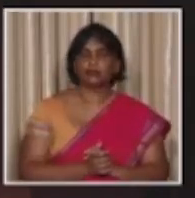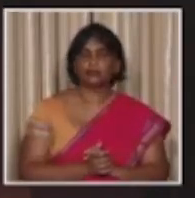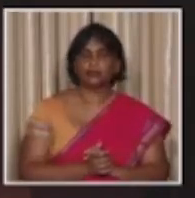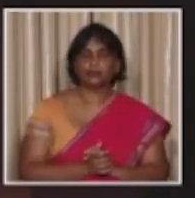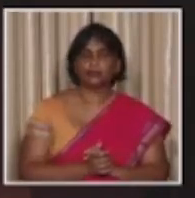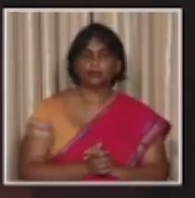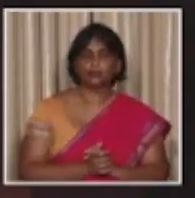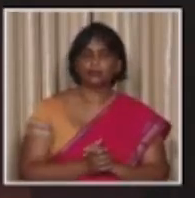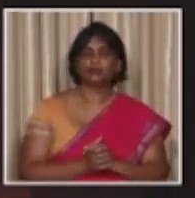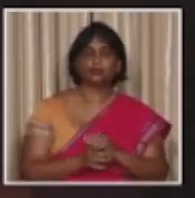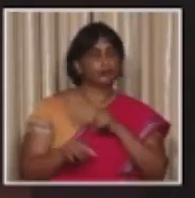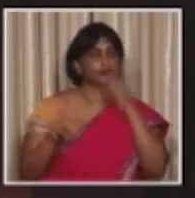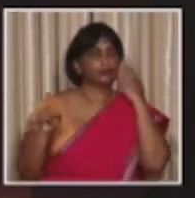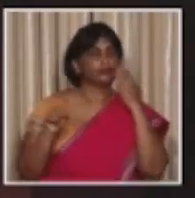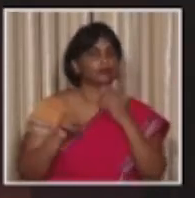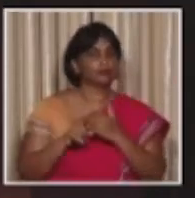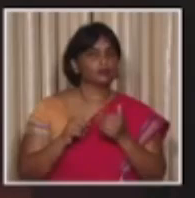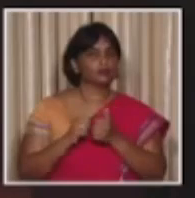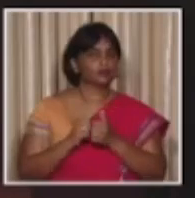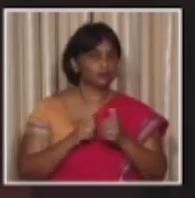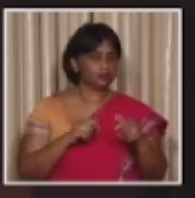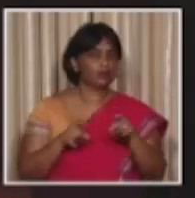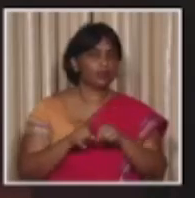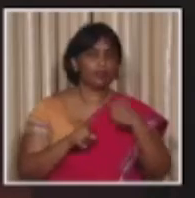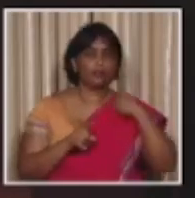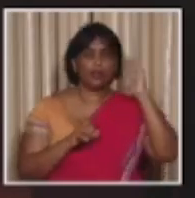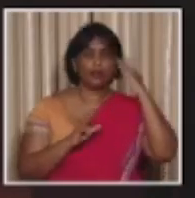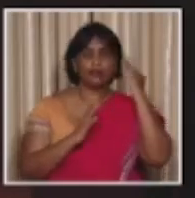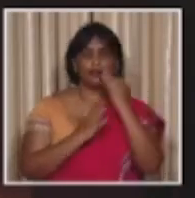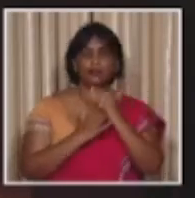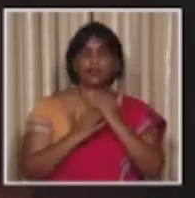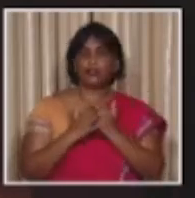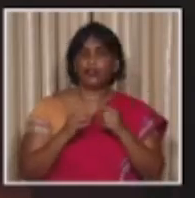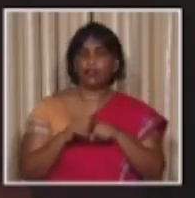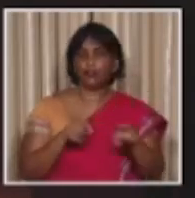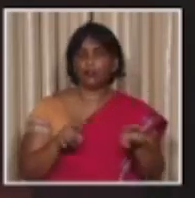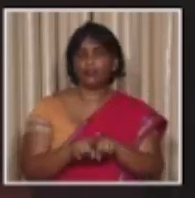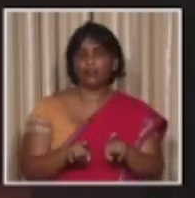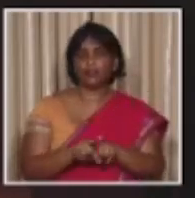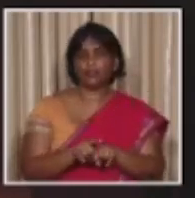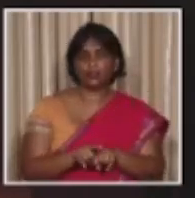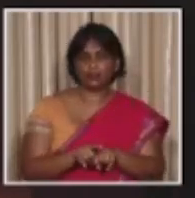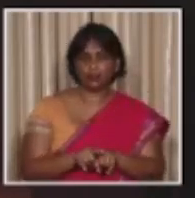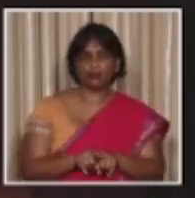ඒ කාරණාවත් සමග විශේෂයෙන්ම ගරු කතානායකතුමනි